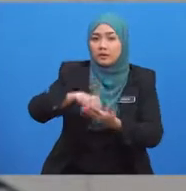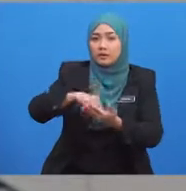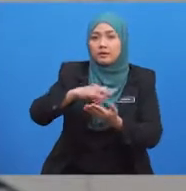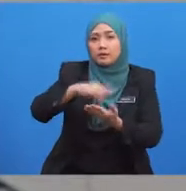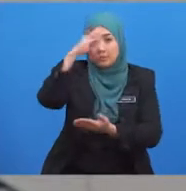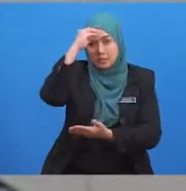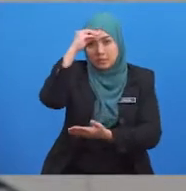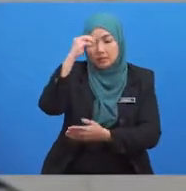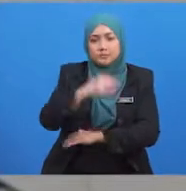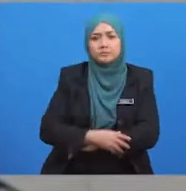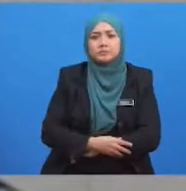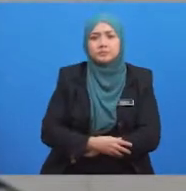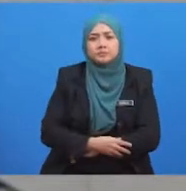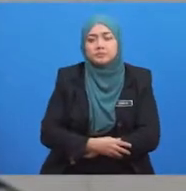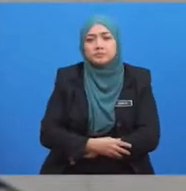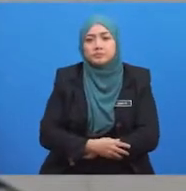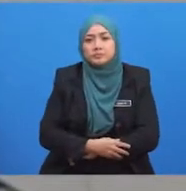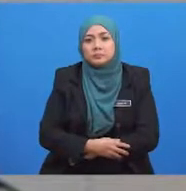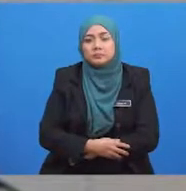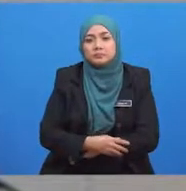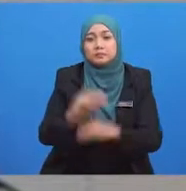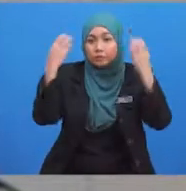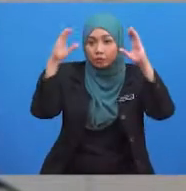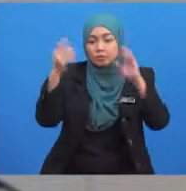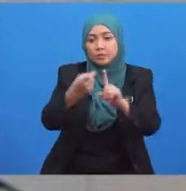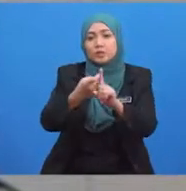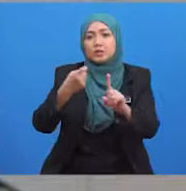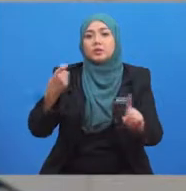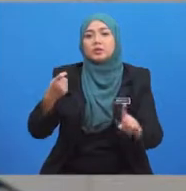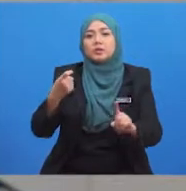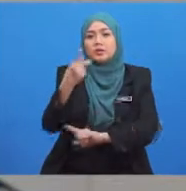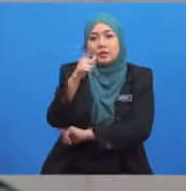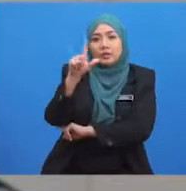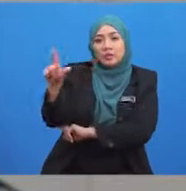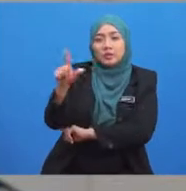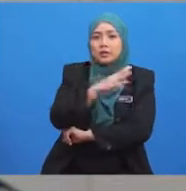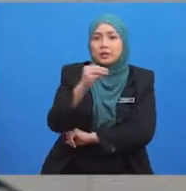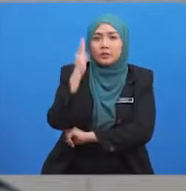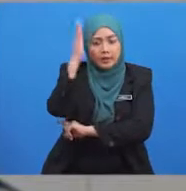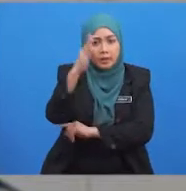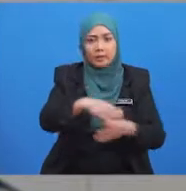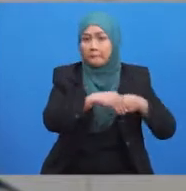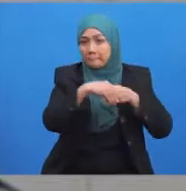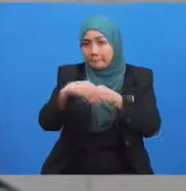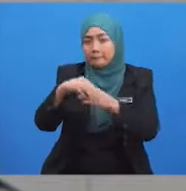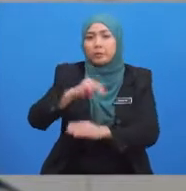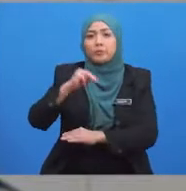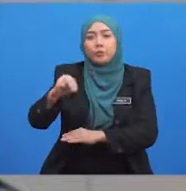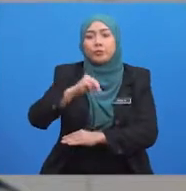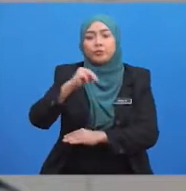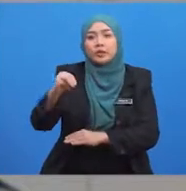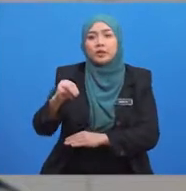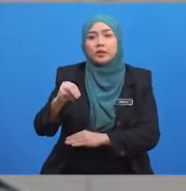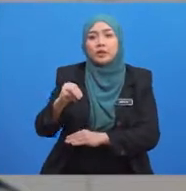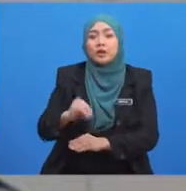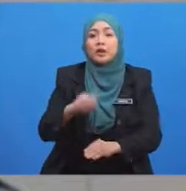Fiza dari SMK Orkid Desa Kuala Lumpur akan membimbing murid-murid mempelajari tajuk baharu